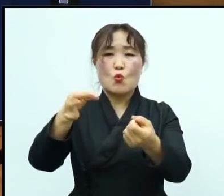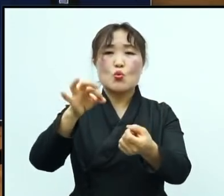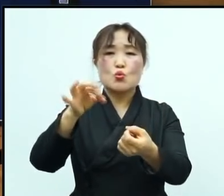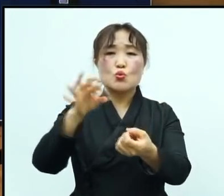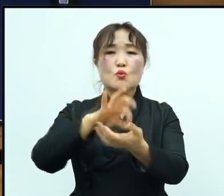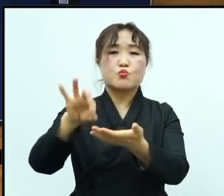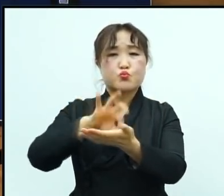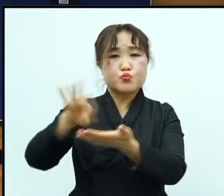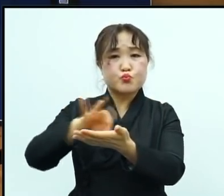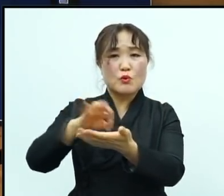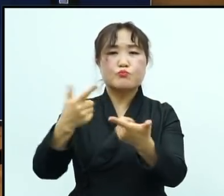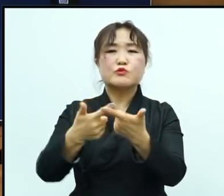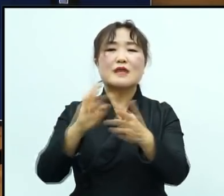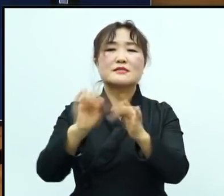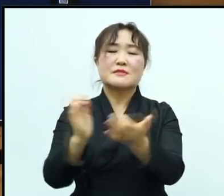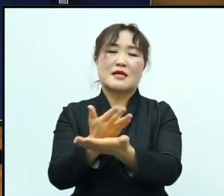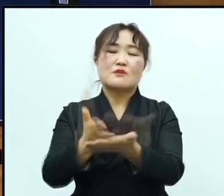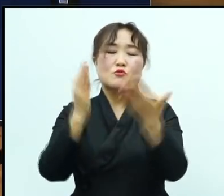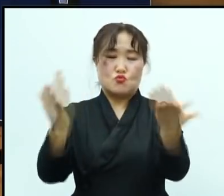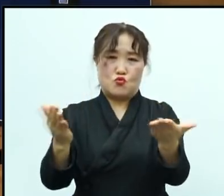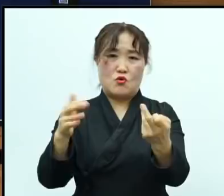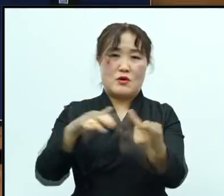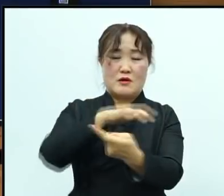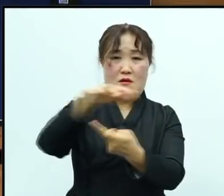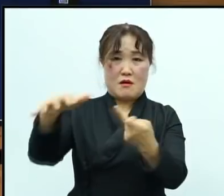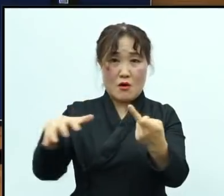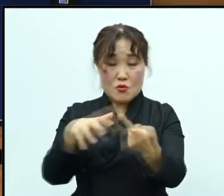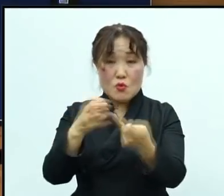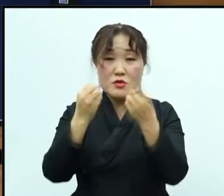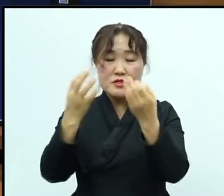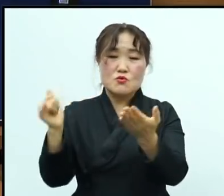하겠습니다. 가덕 신공항 건설을 수주한 기업과